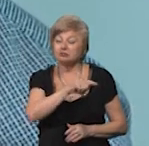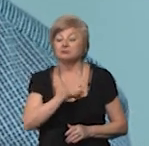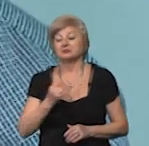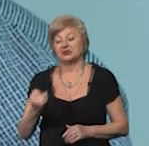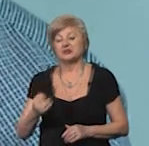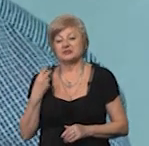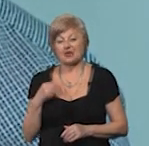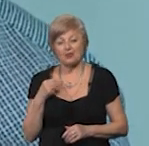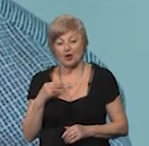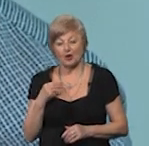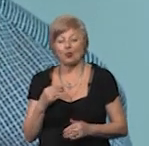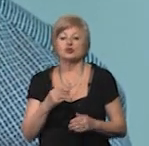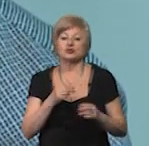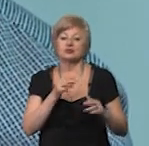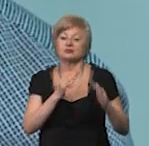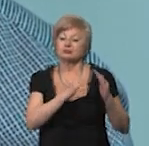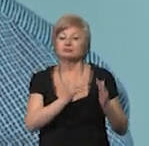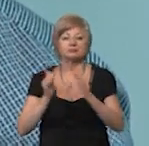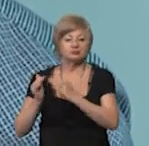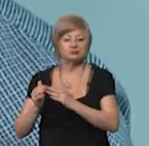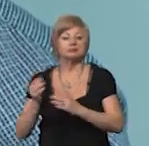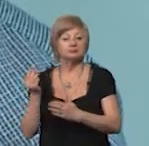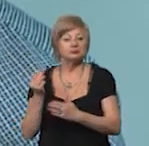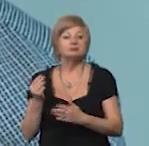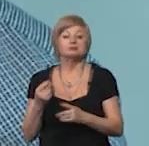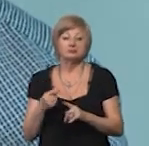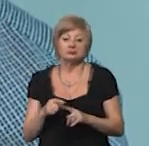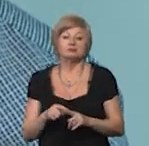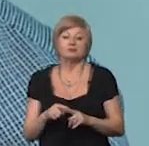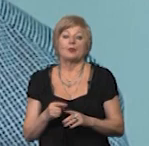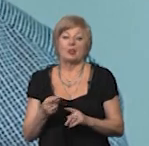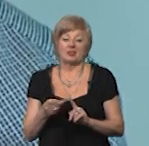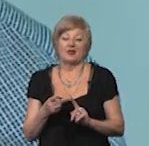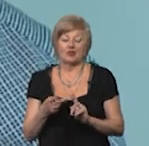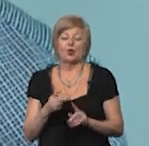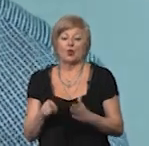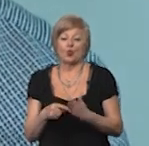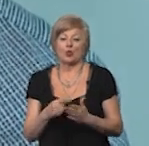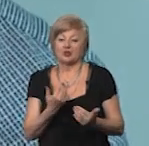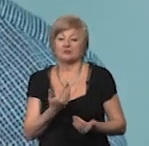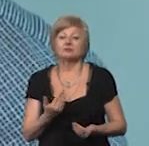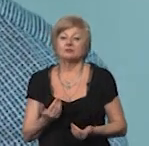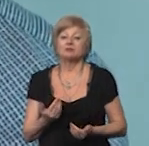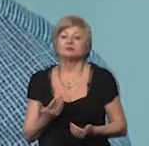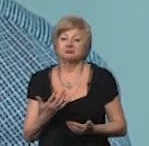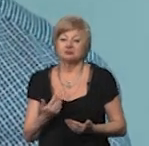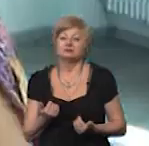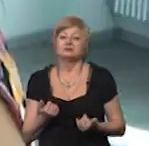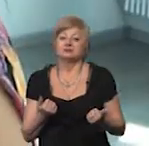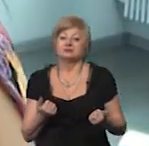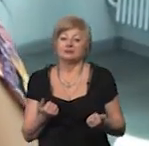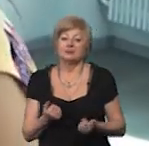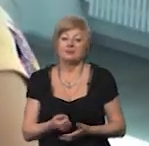і архітектурними перлинами у Запоріжжі, старої частини міста, вона відсутня